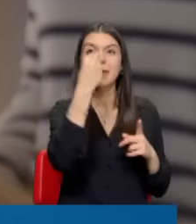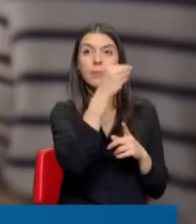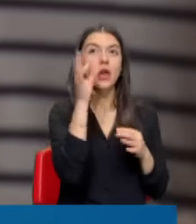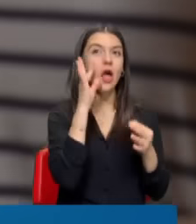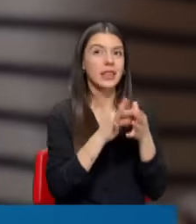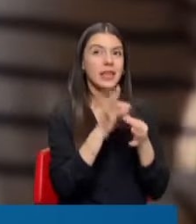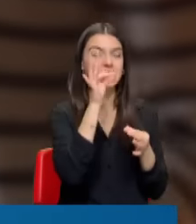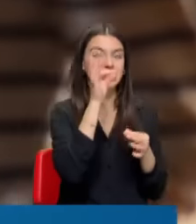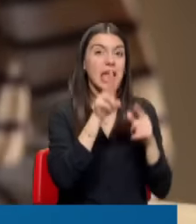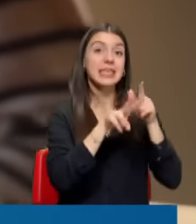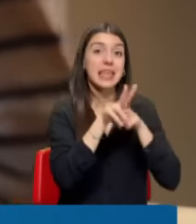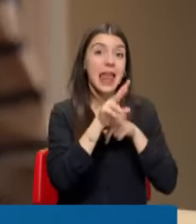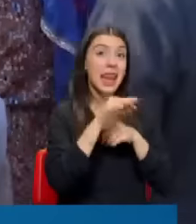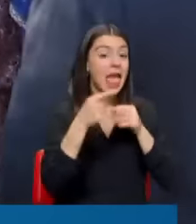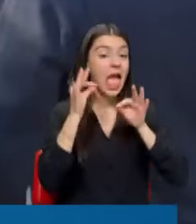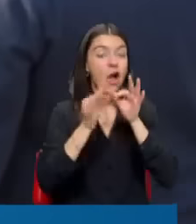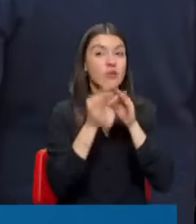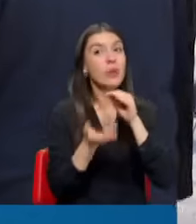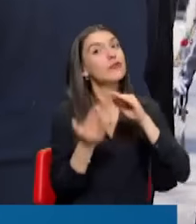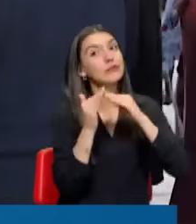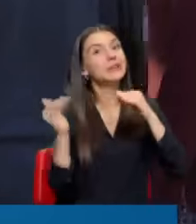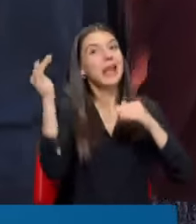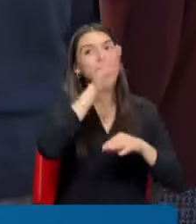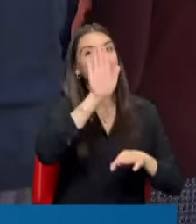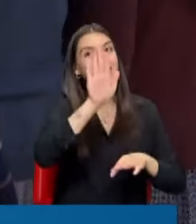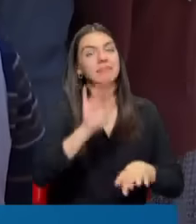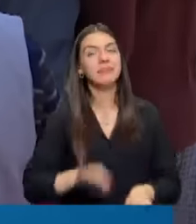ulaşarak yerel ekonomiyi canlandırmak.